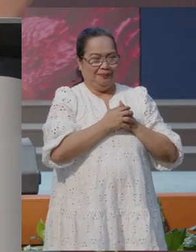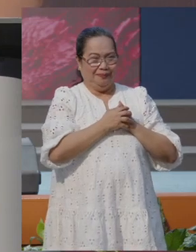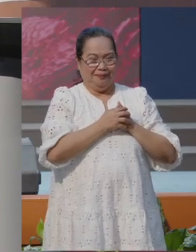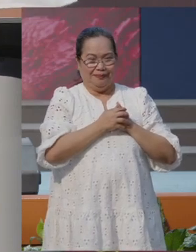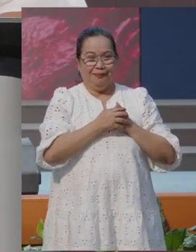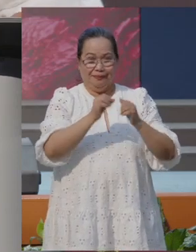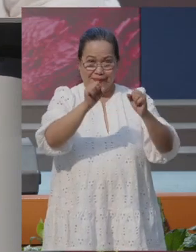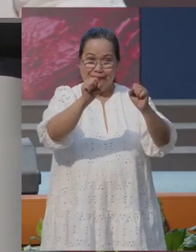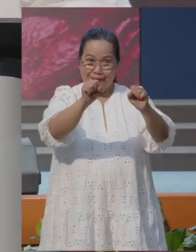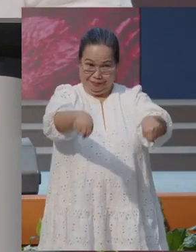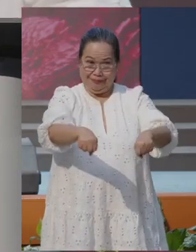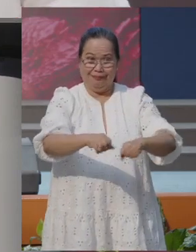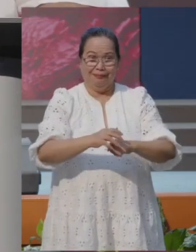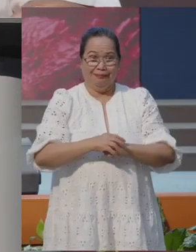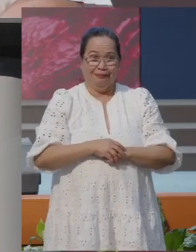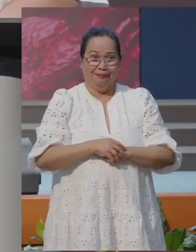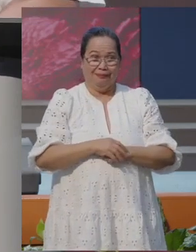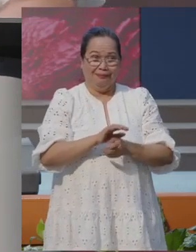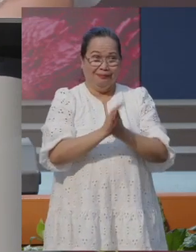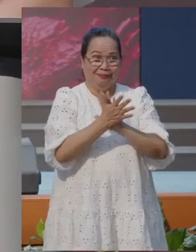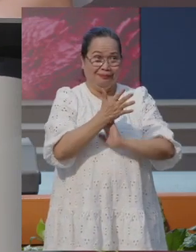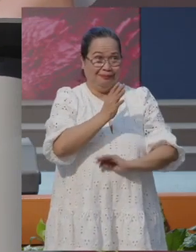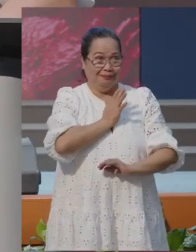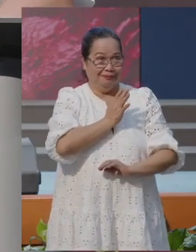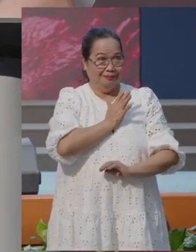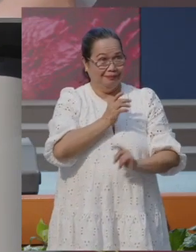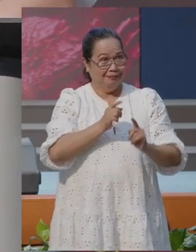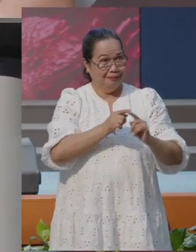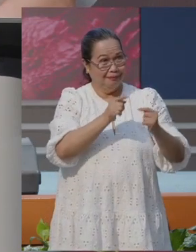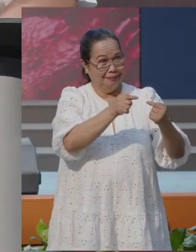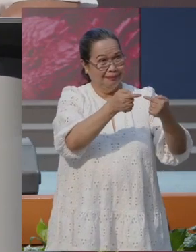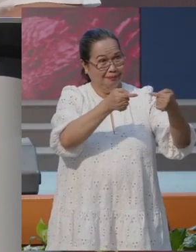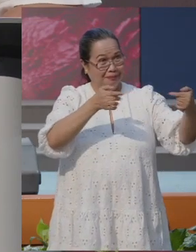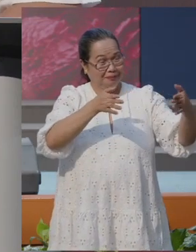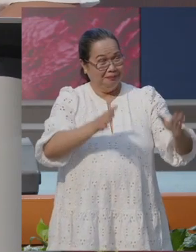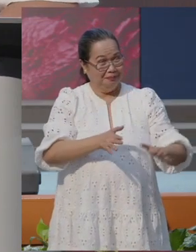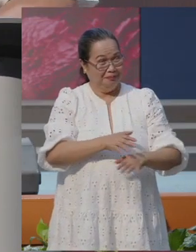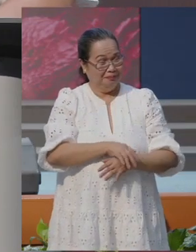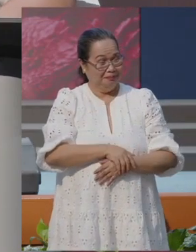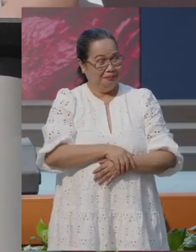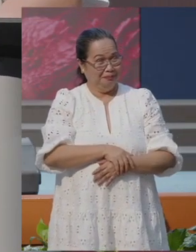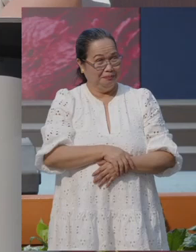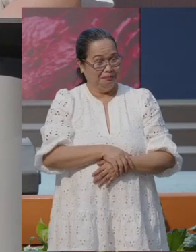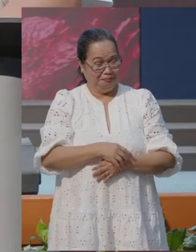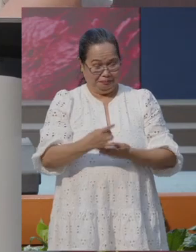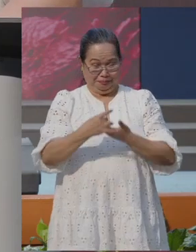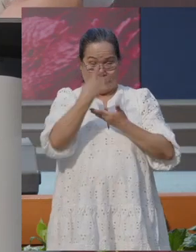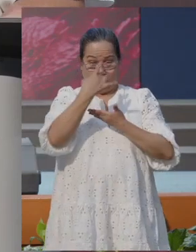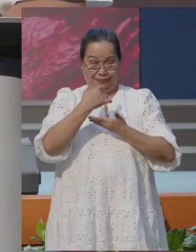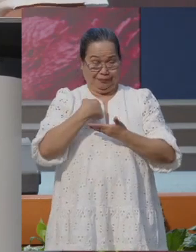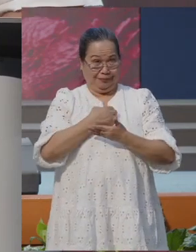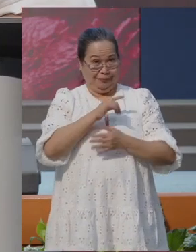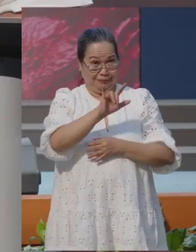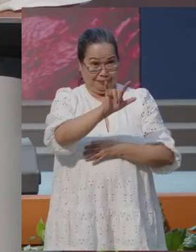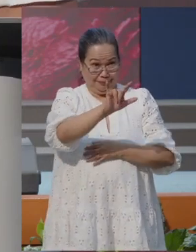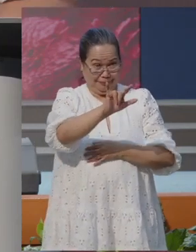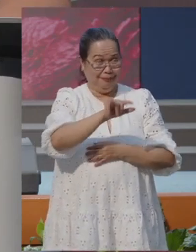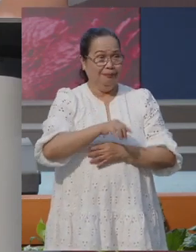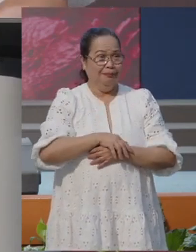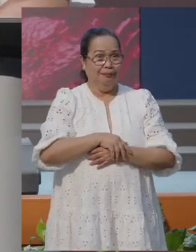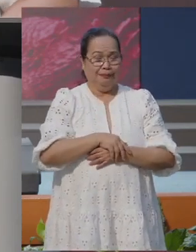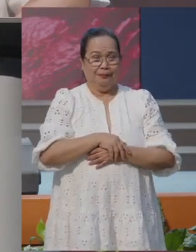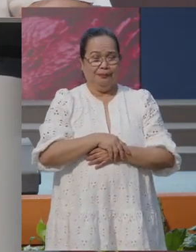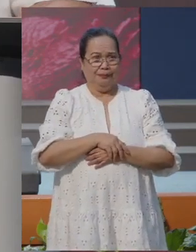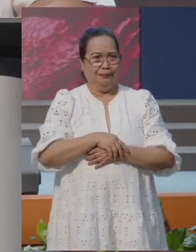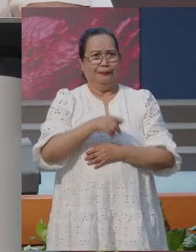Kaya natin magpakita ng kabutihan sa mga kaaway natin, sa mga namumuhi sa atin, sa mga sumusumpa sa